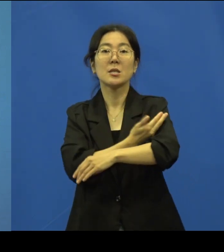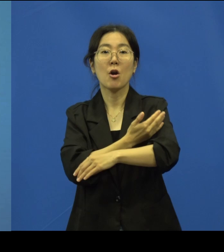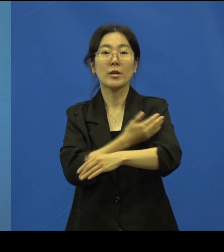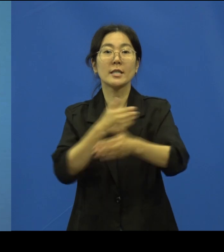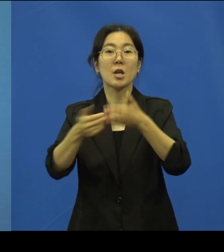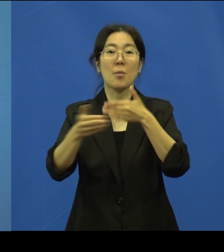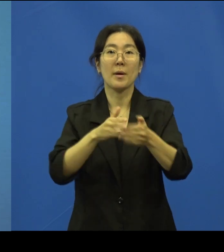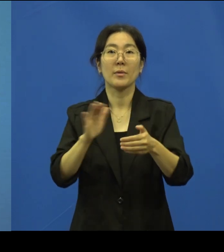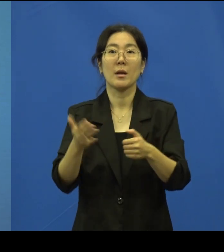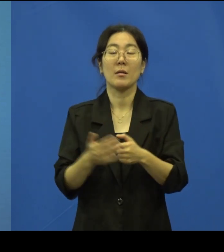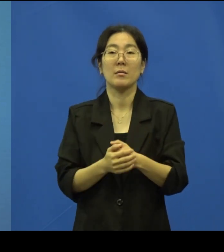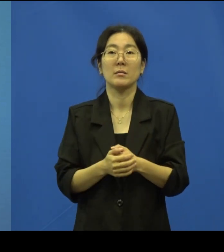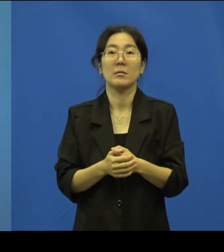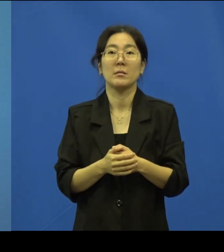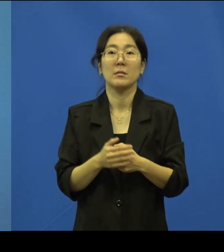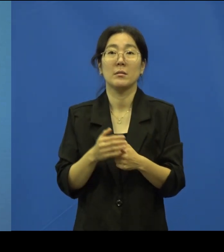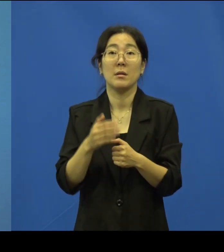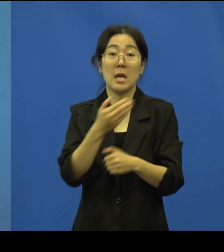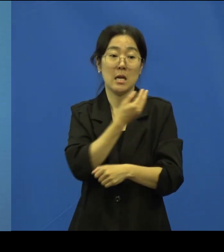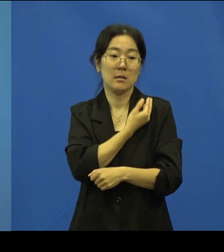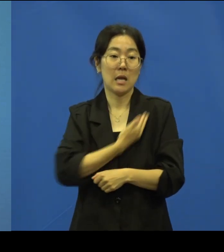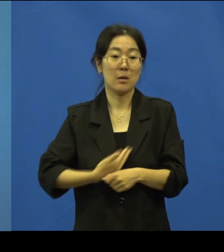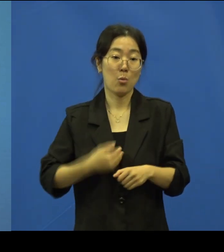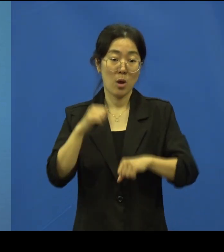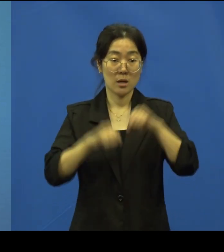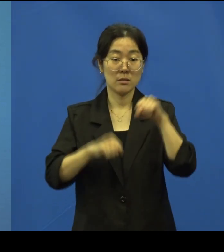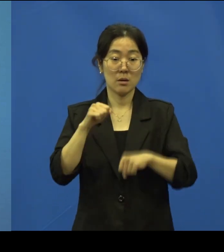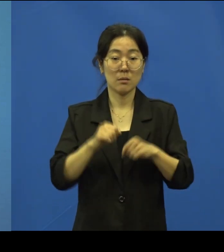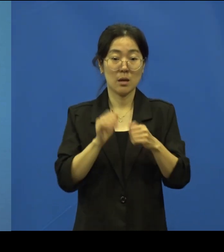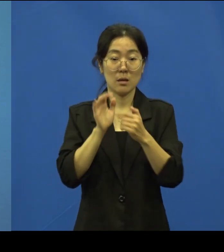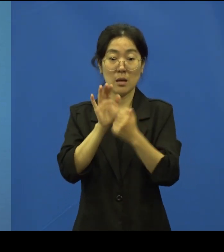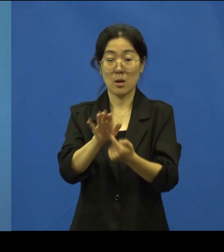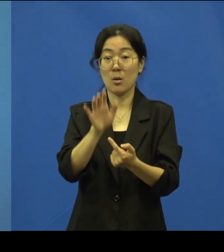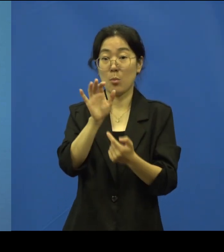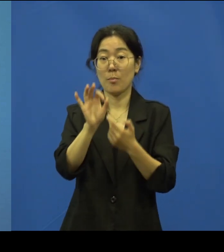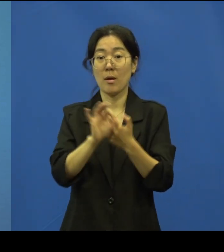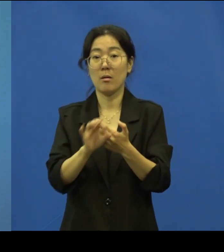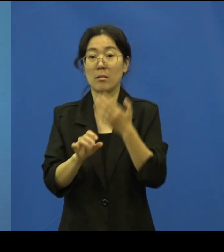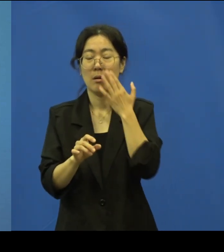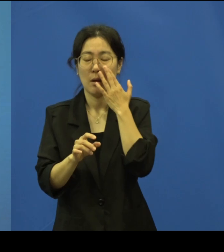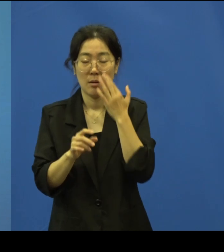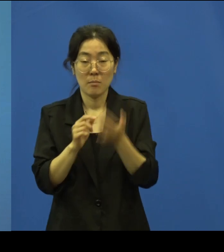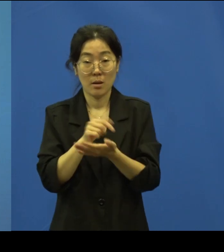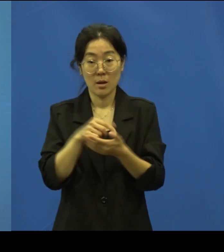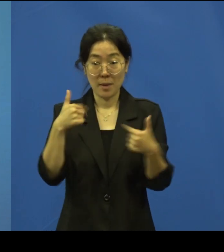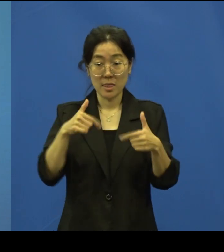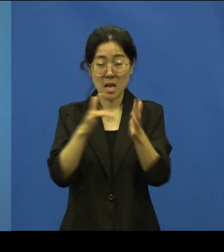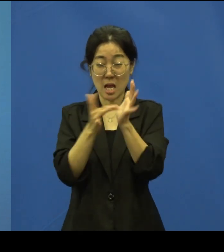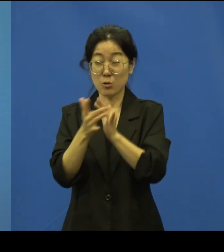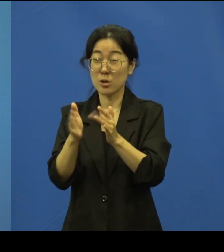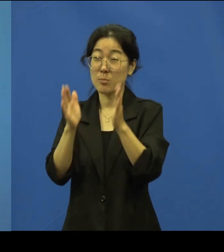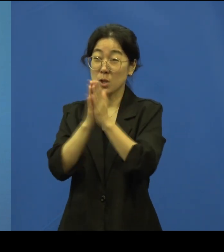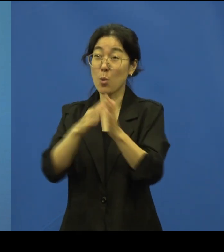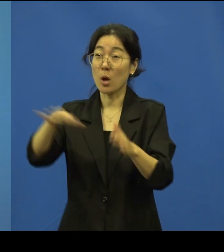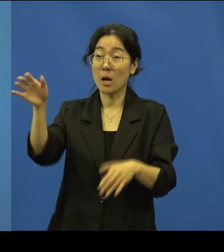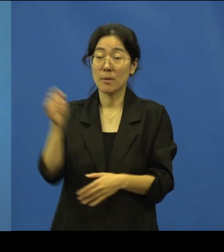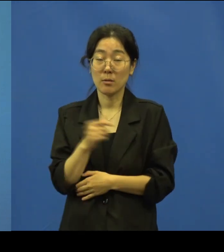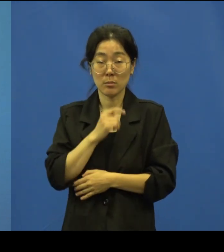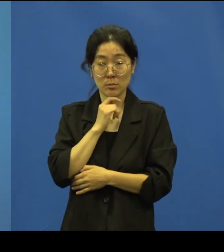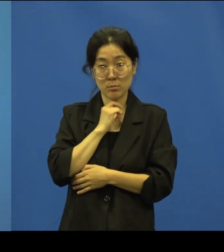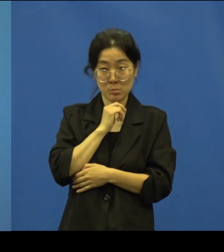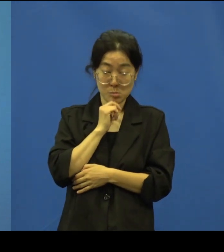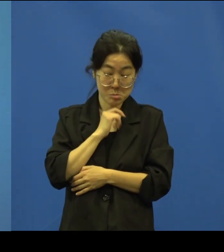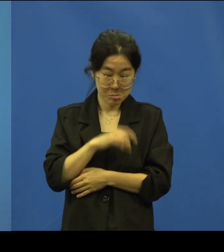복음서에서 졸기만 하던 제자들이 사도행전에 다 기도하잖아요. 이